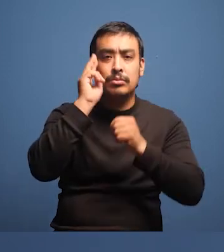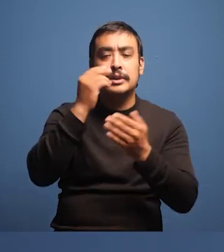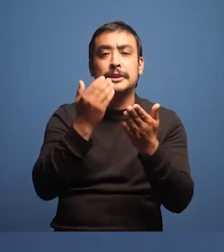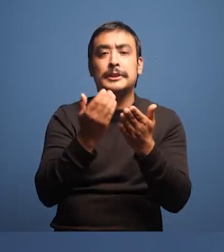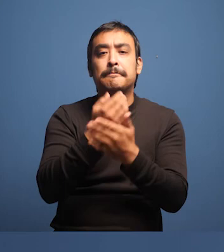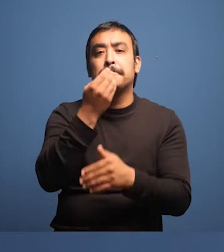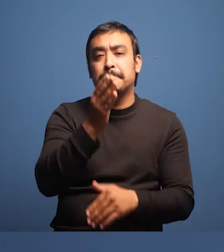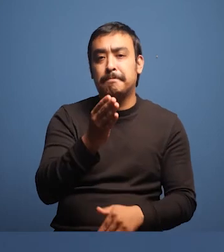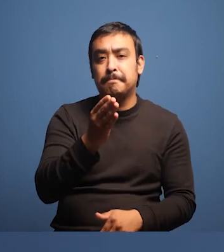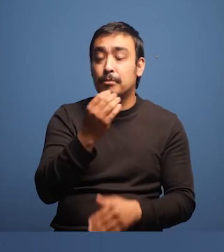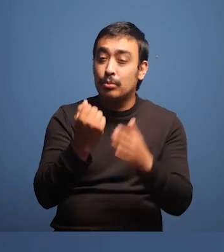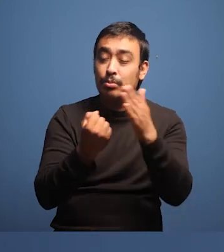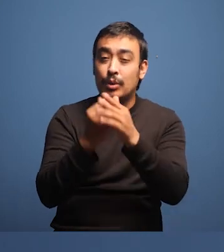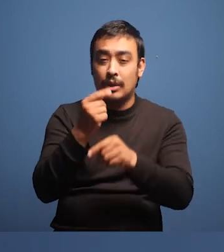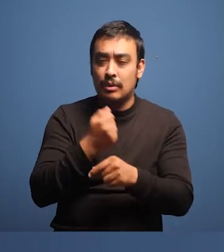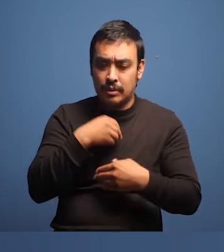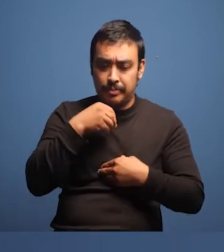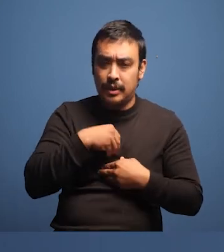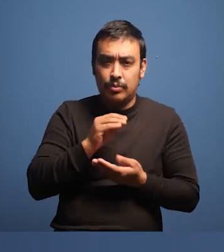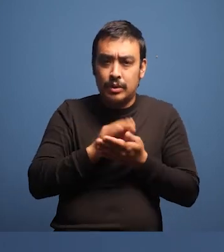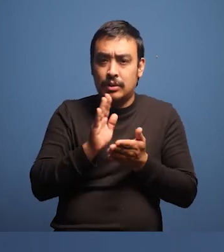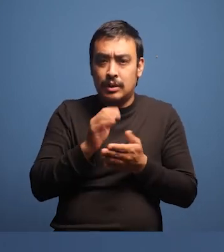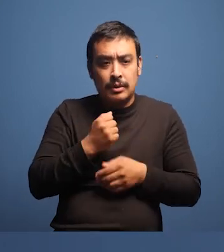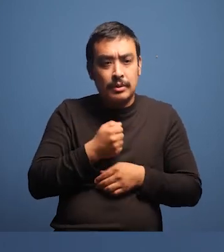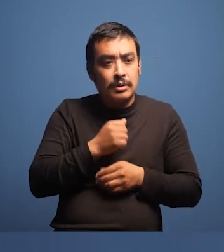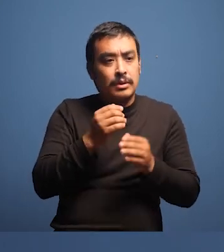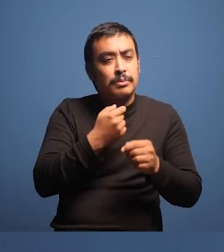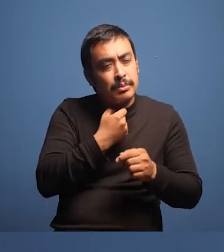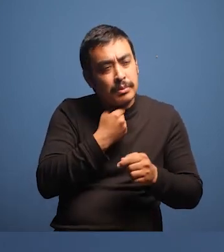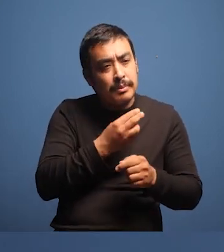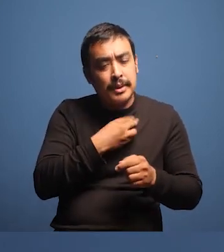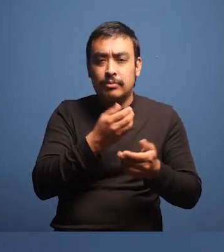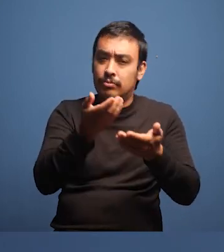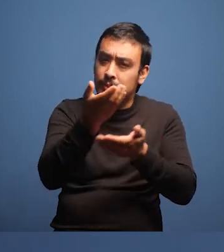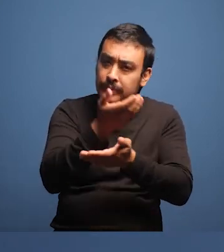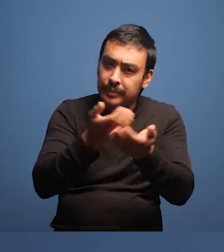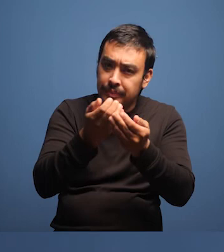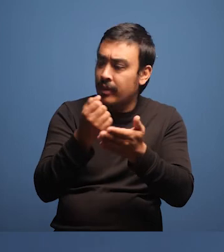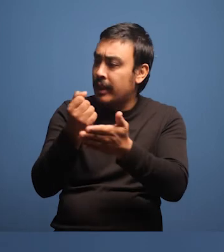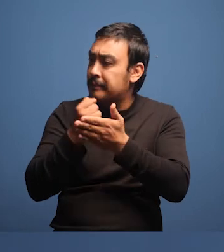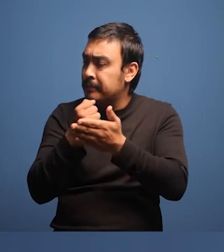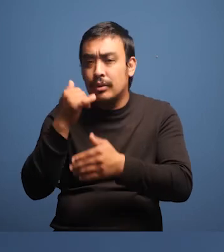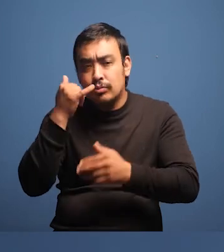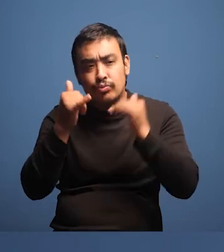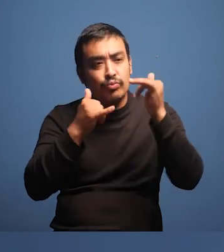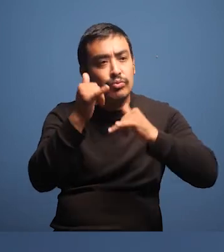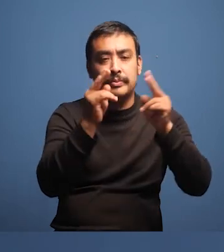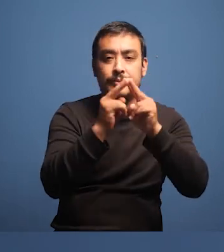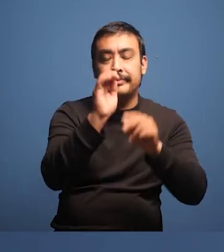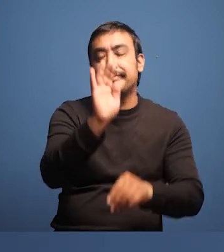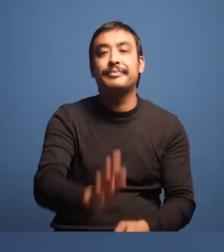सक्नुहुन्छ। र मेन भनेको कुरा आफूभित्र नराख्नु, आफ्नो ट्रस्टेड पर्सनलाई पनि सेयर गर्न सक्नुहुन्छ, हेल्पलाइन नम्बरहरू छ त्यहाँ गएर पनि कन्ट्याक्ट गर्न सक्नुहुन्छ।